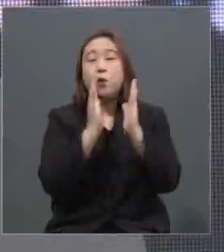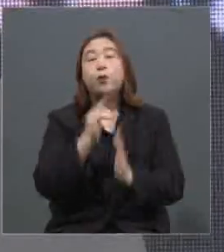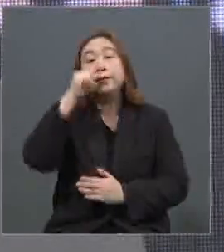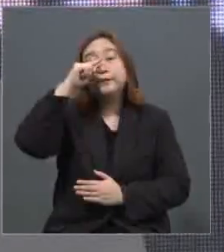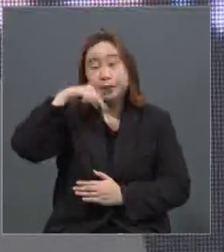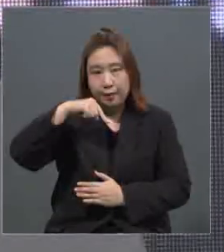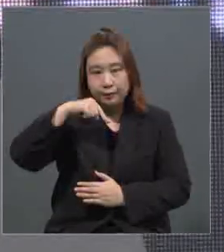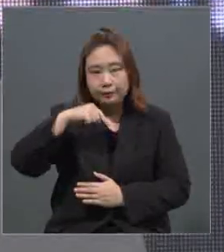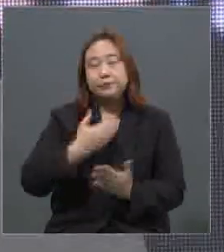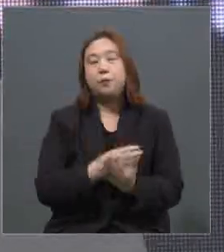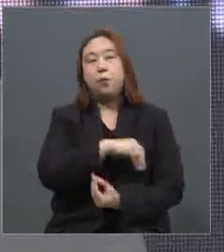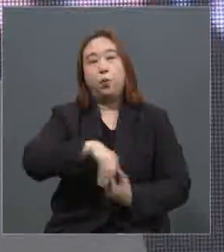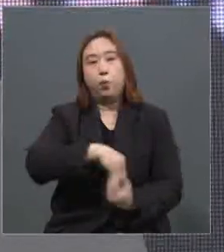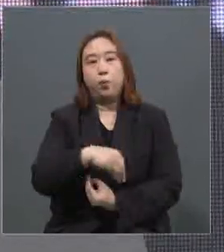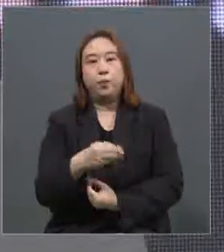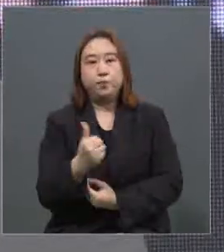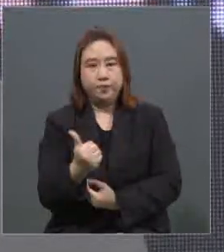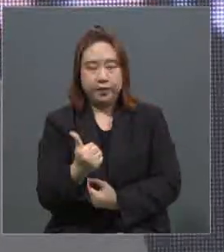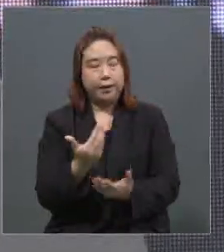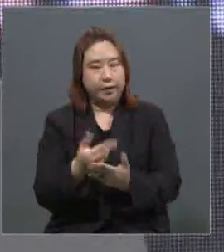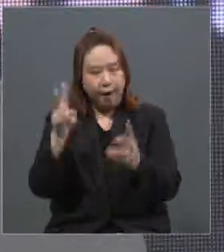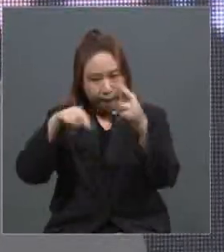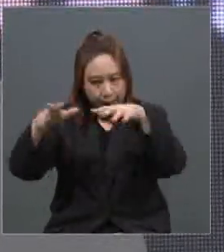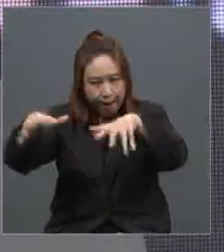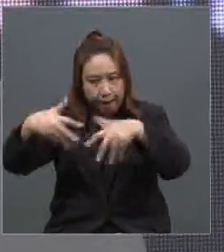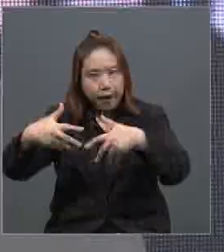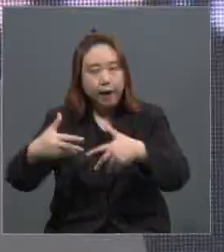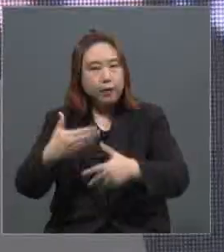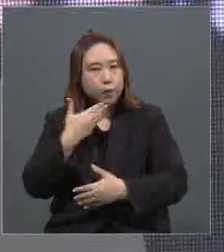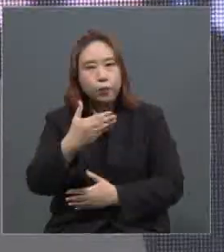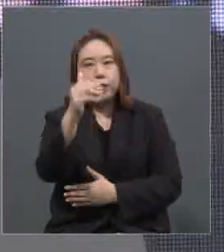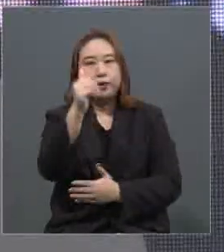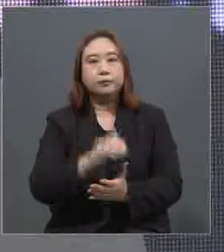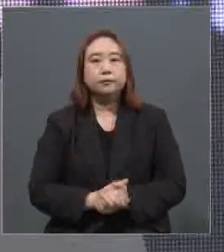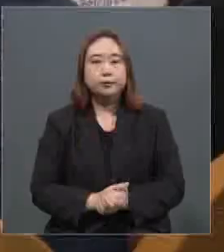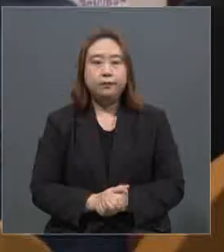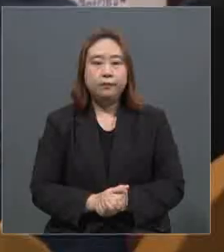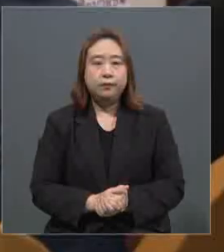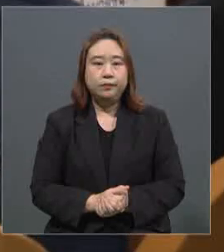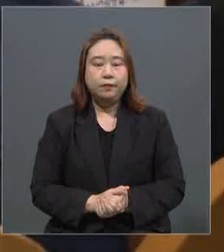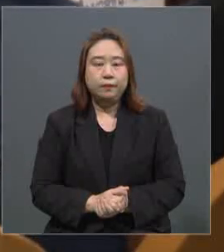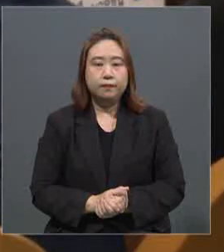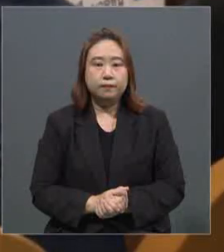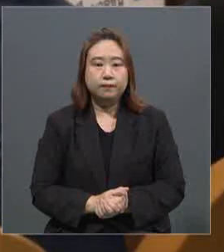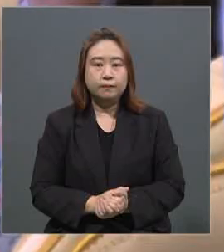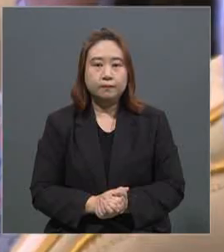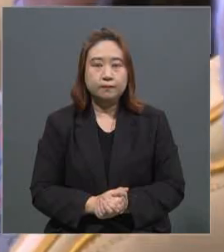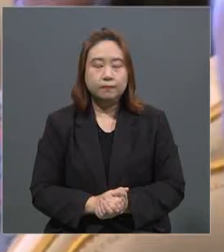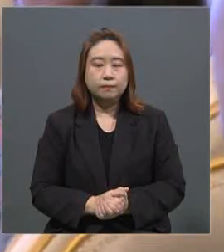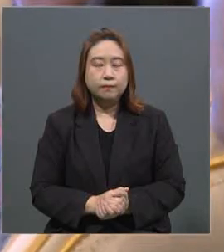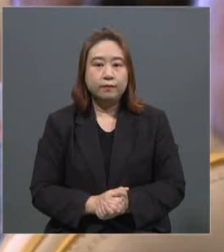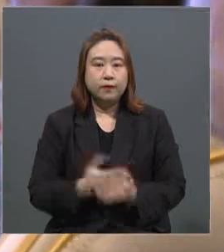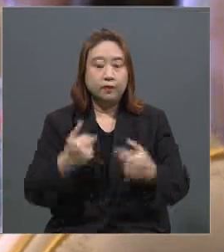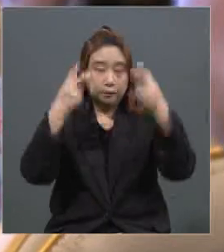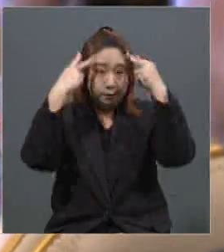มีคามมั่นคงแล้วก็หารายได้ได้อย่ยงยนขณะที่ช่ท้าย